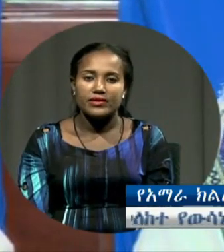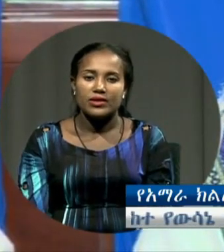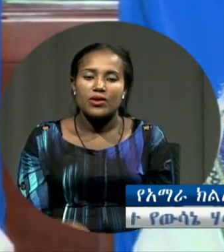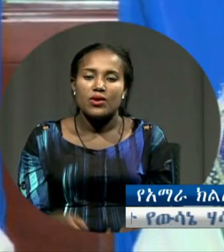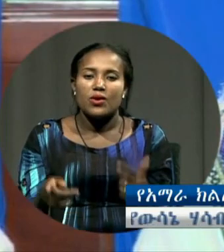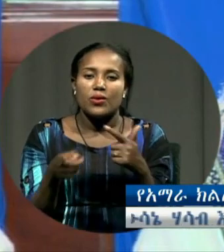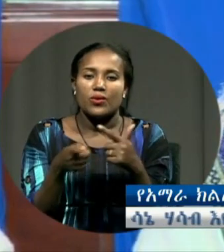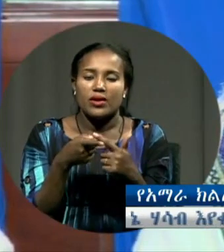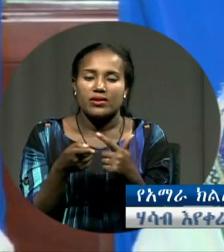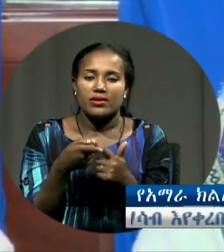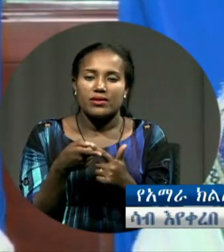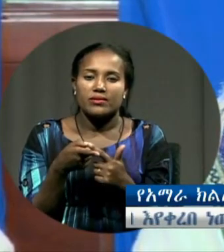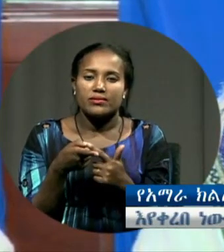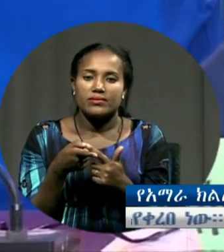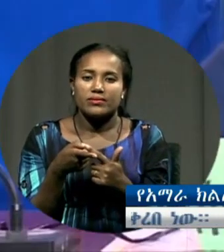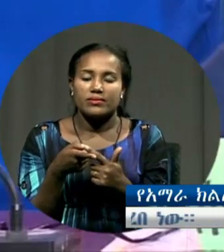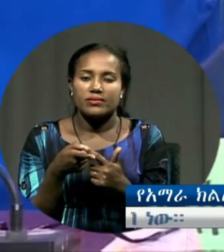ሁለተኛው